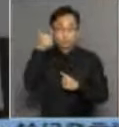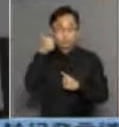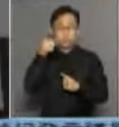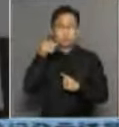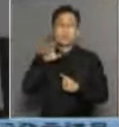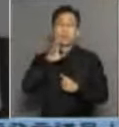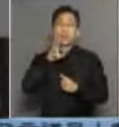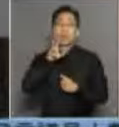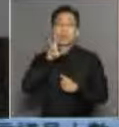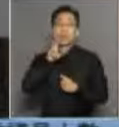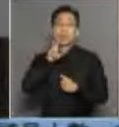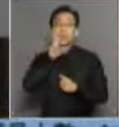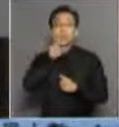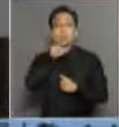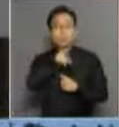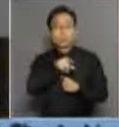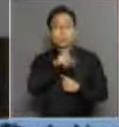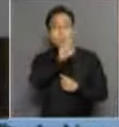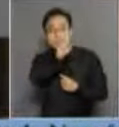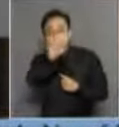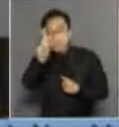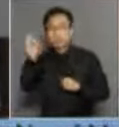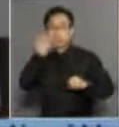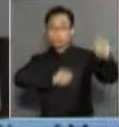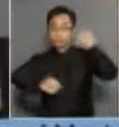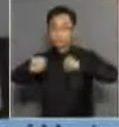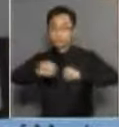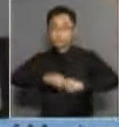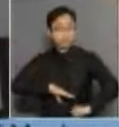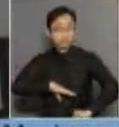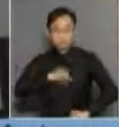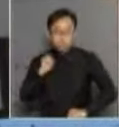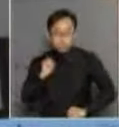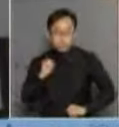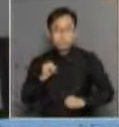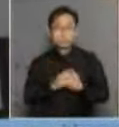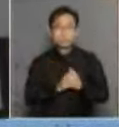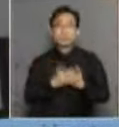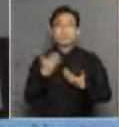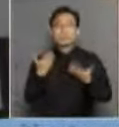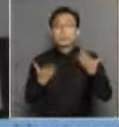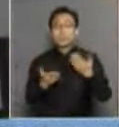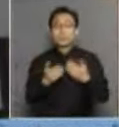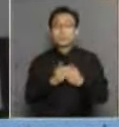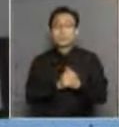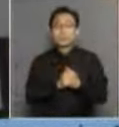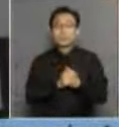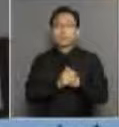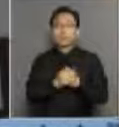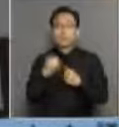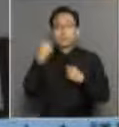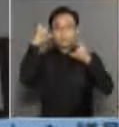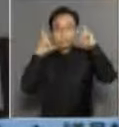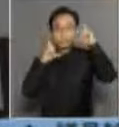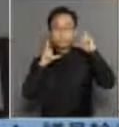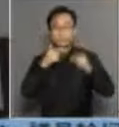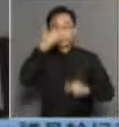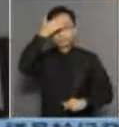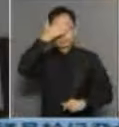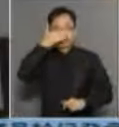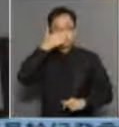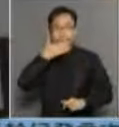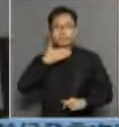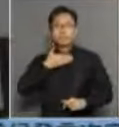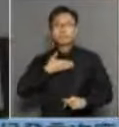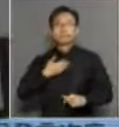意某一些人的表現行為，你絕對不會形於色，不要說講話，是